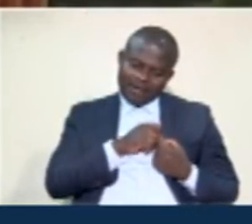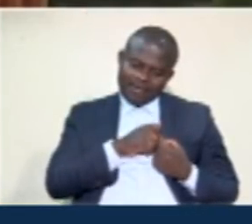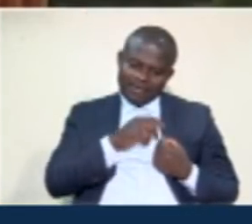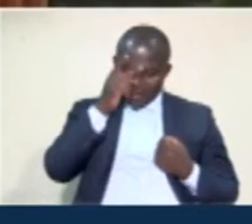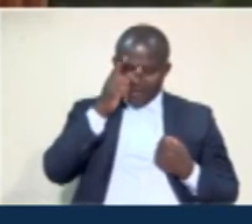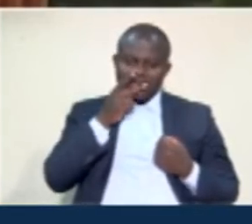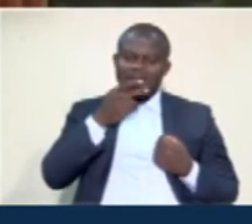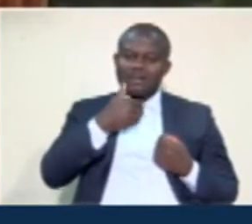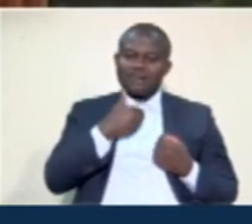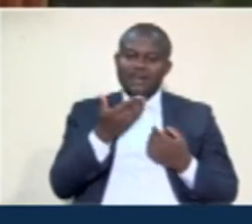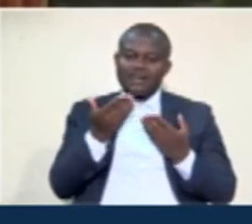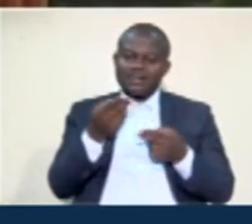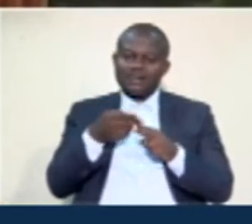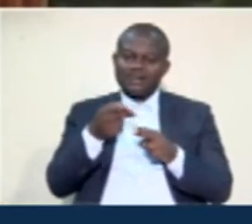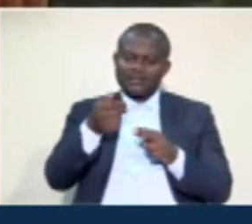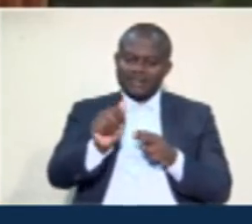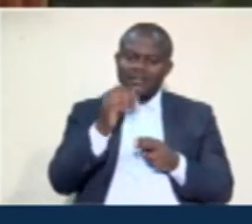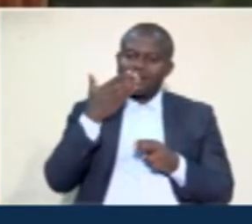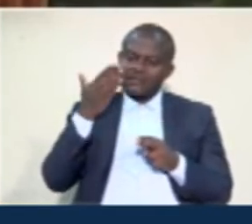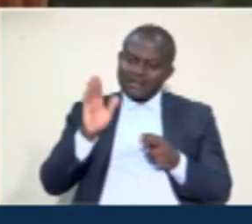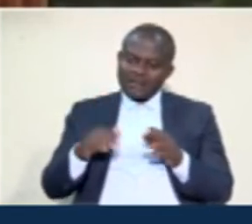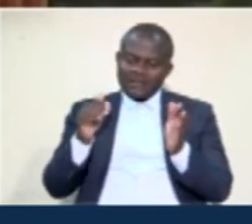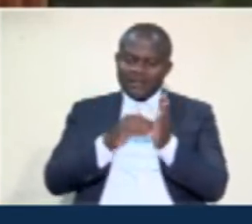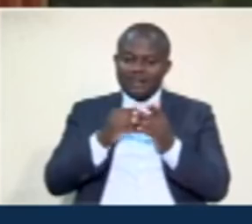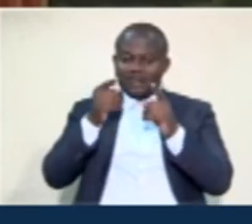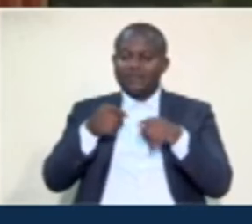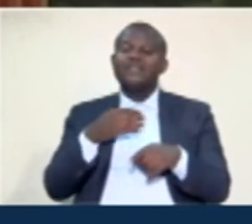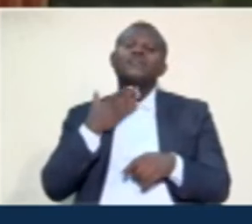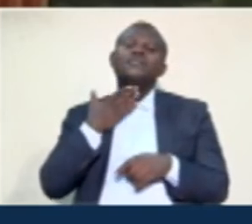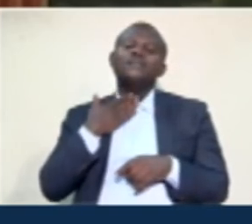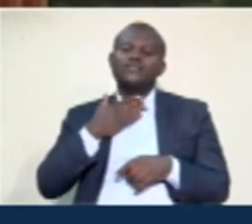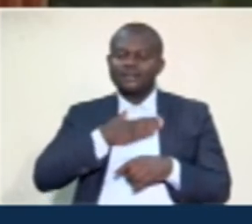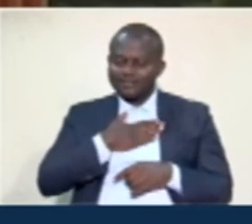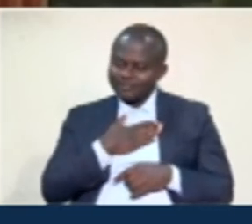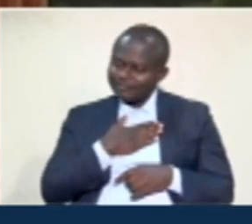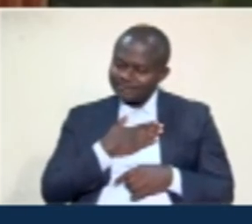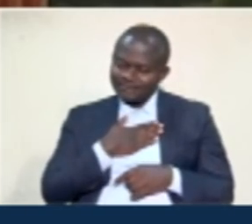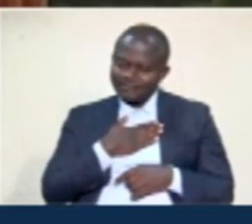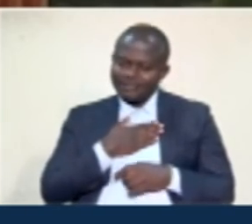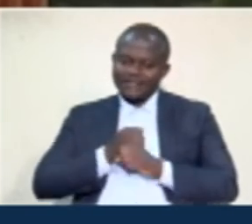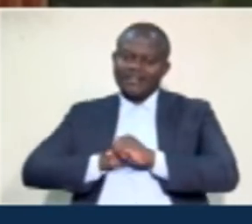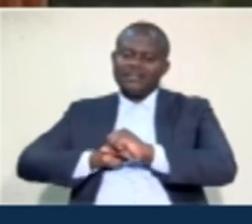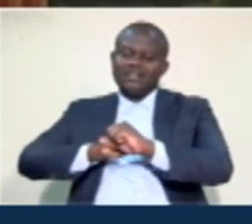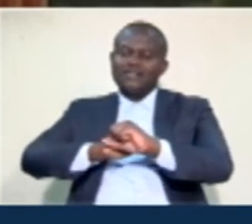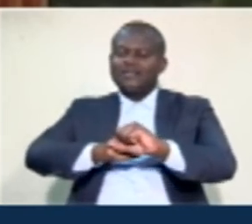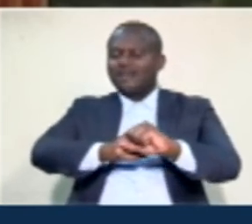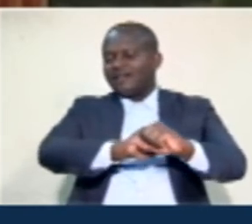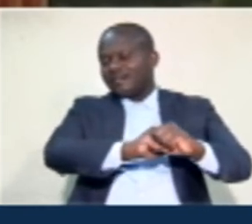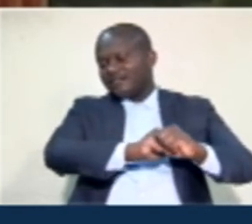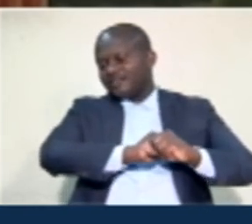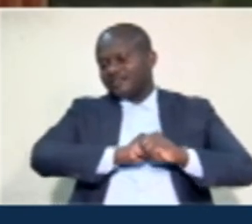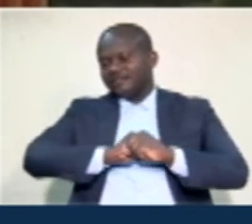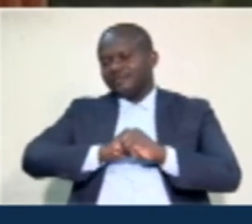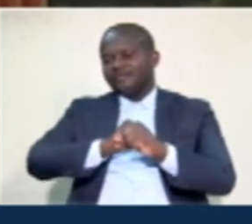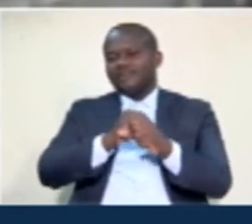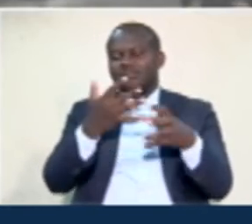ababyeyi bagize kunyita iryo zina ribi kandi nje banyifuza irandinda. None maze